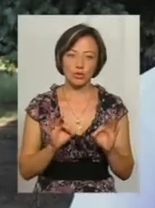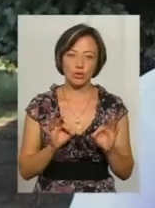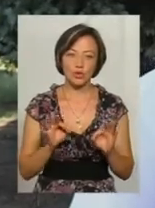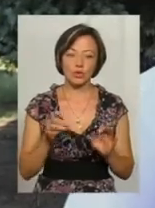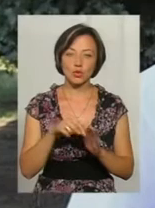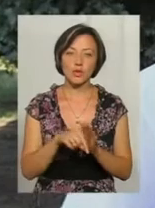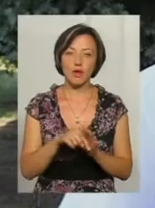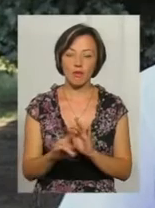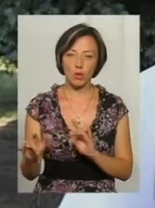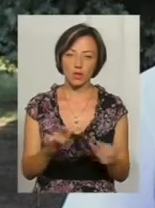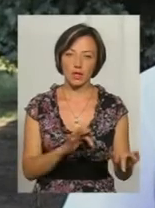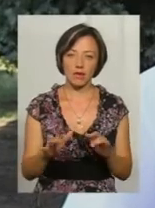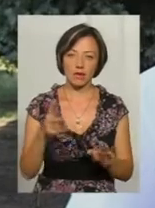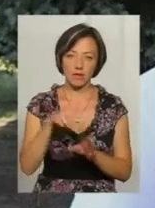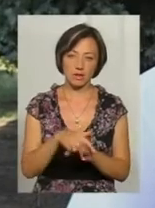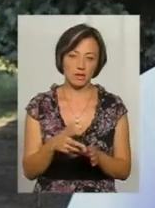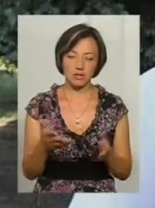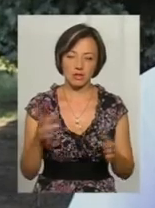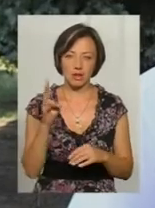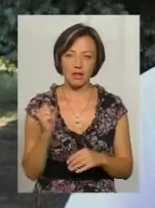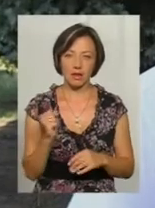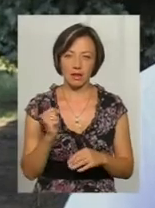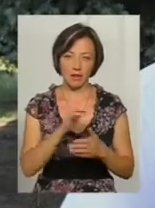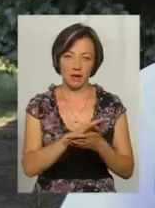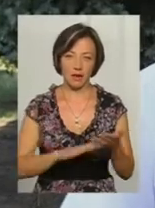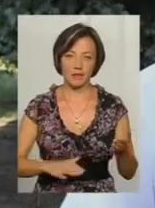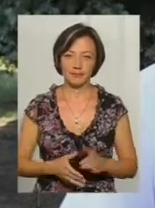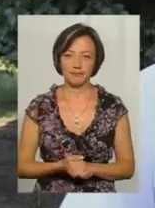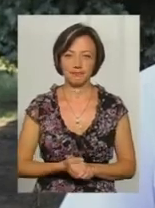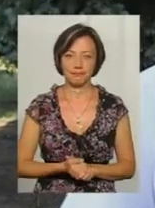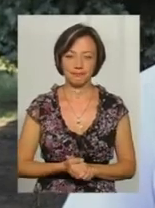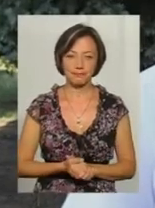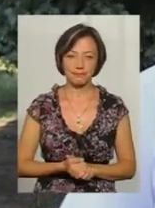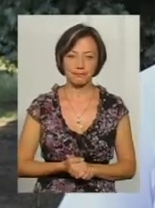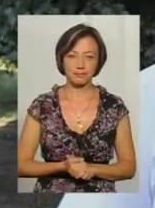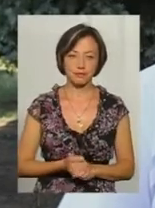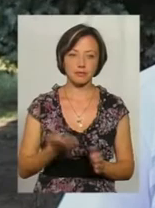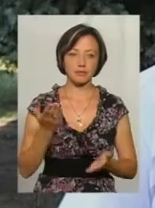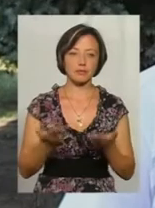суттєвого дієвого навантаження надалі. Якщо ми